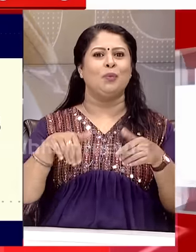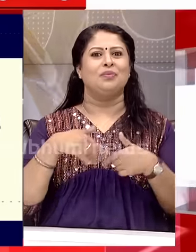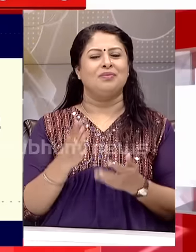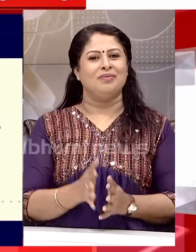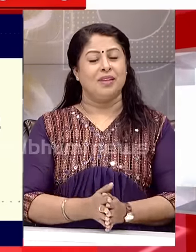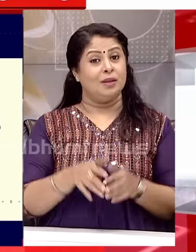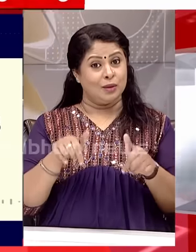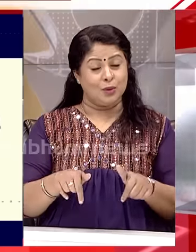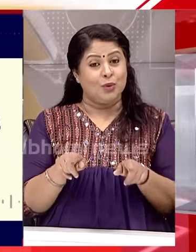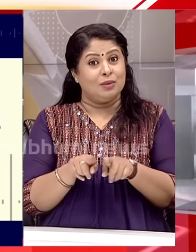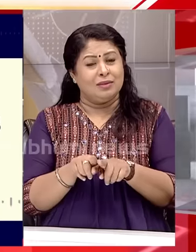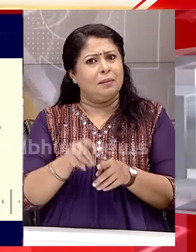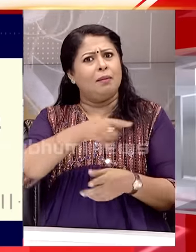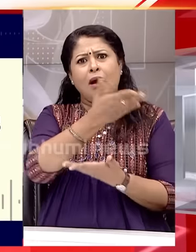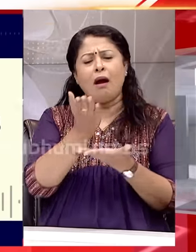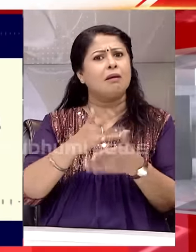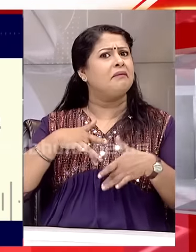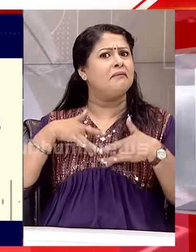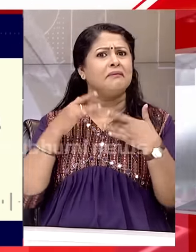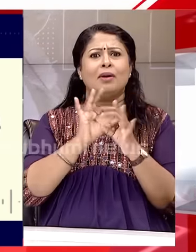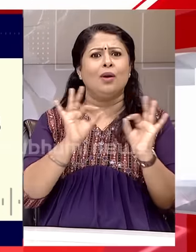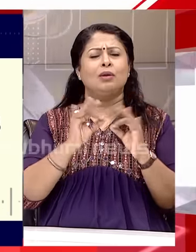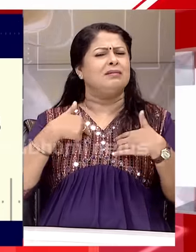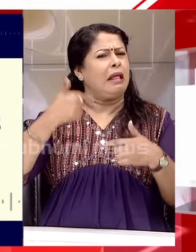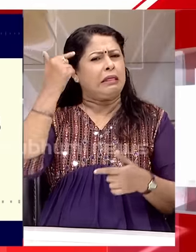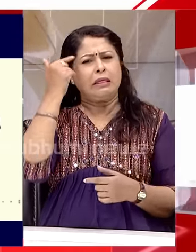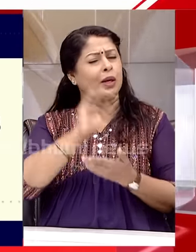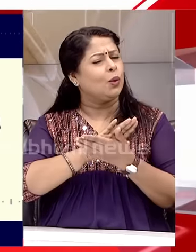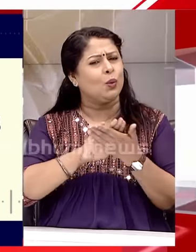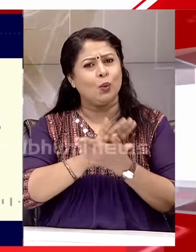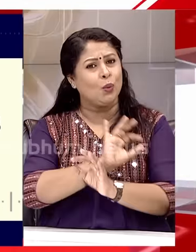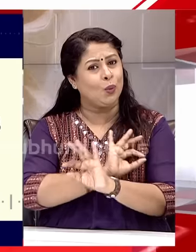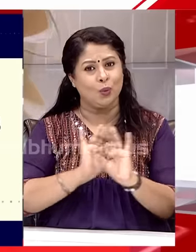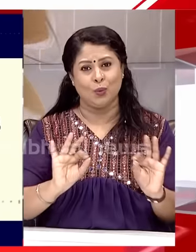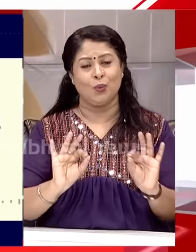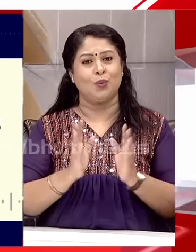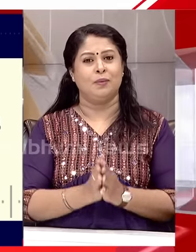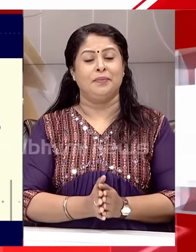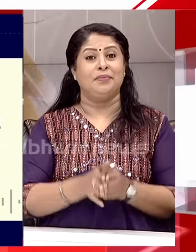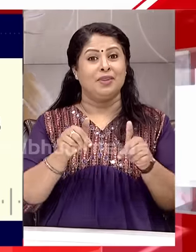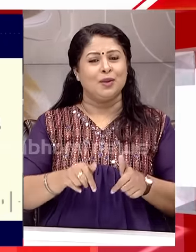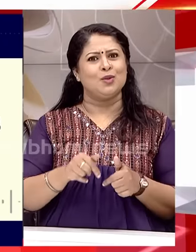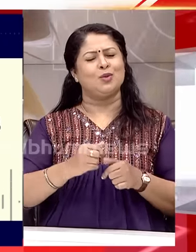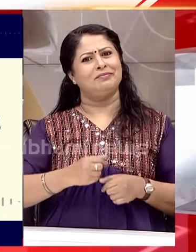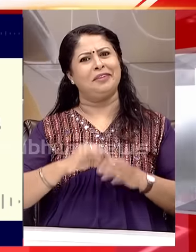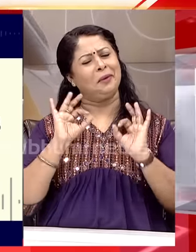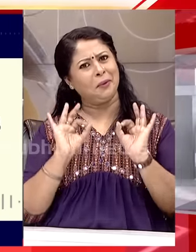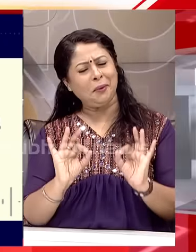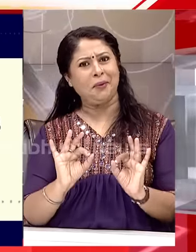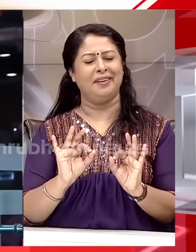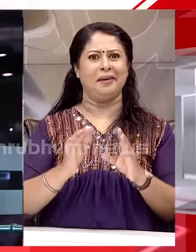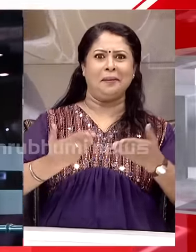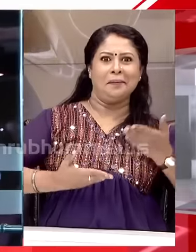പബ്ലിക്കായിട്ടാണോ ആരെങ്കിലും ചെയ്യുക? ഞാൻ ഒരിക്കലും അങ്ങനെ വിചാരിച്ചിട്ടേ ഇല്ല. ആ ഒരു മാന്യത ഞാൻ എപ്പോഴും കീപ്പ്